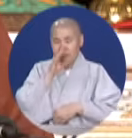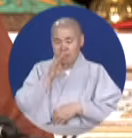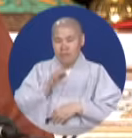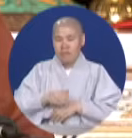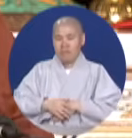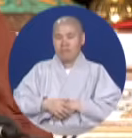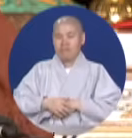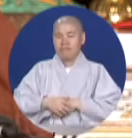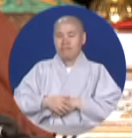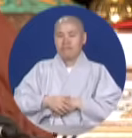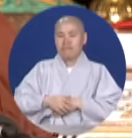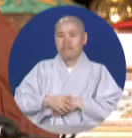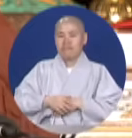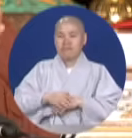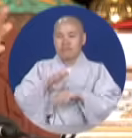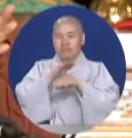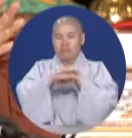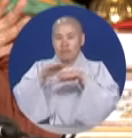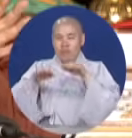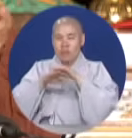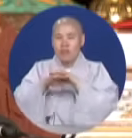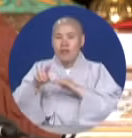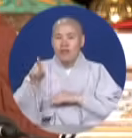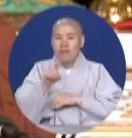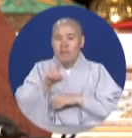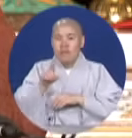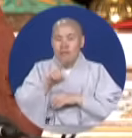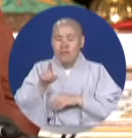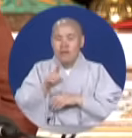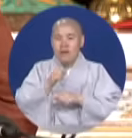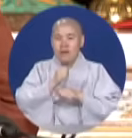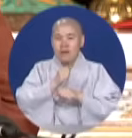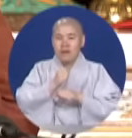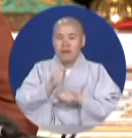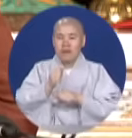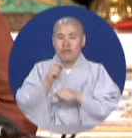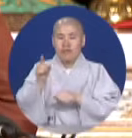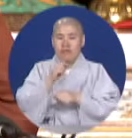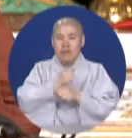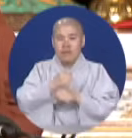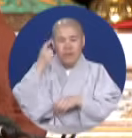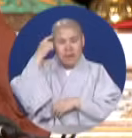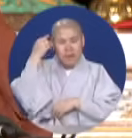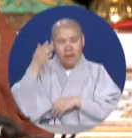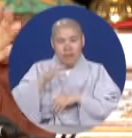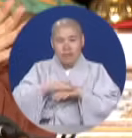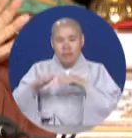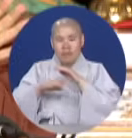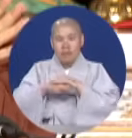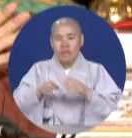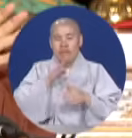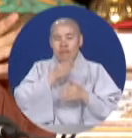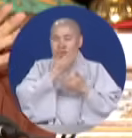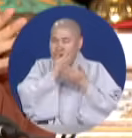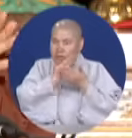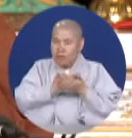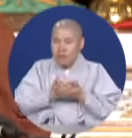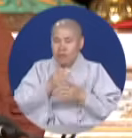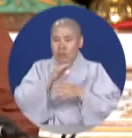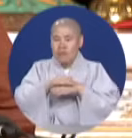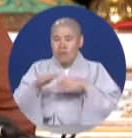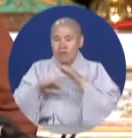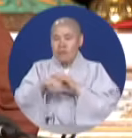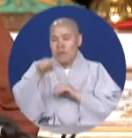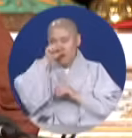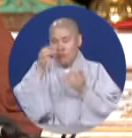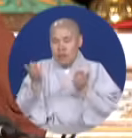그러니까 이걸 손이 이거 뭐합니까? 이 손이 아주 굉장히 중요한 건데 이 손이라는 이 녀석이